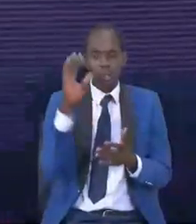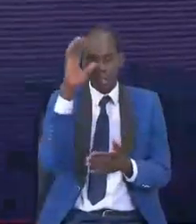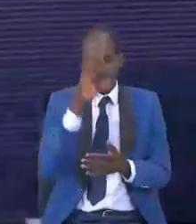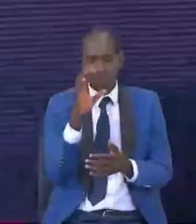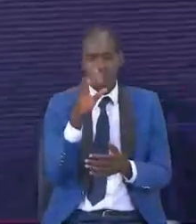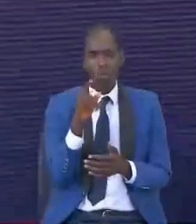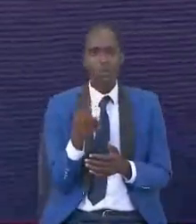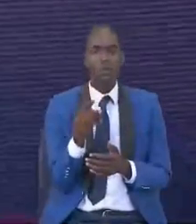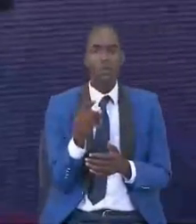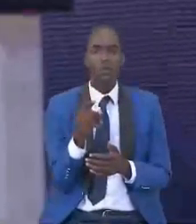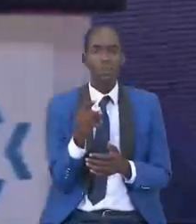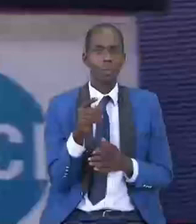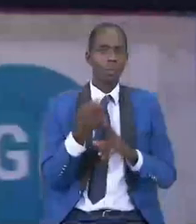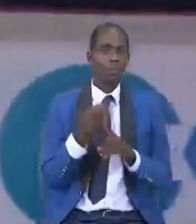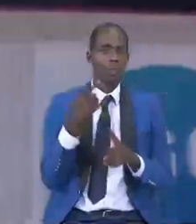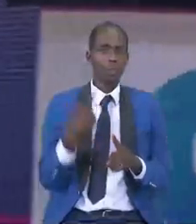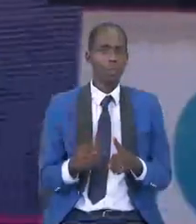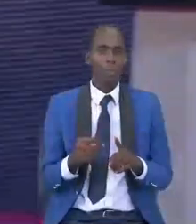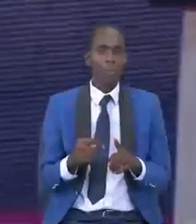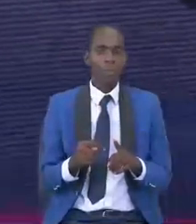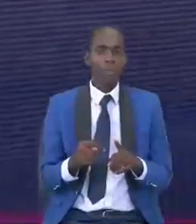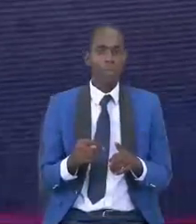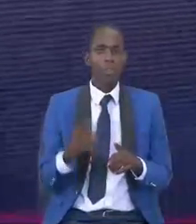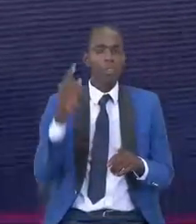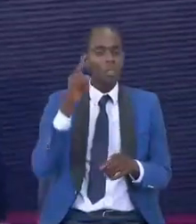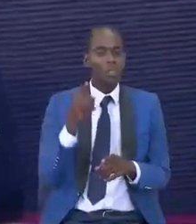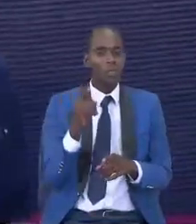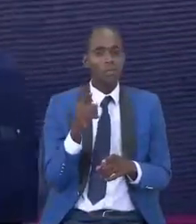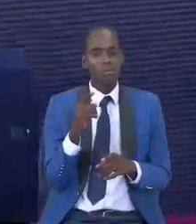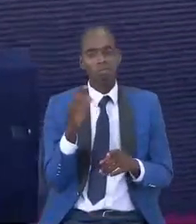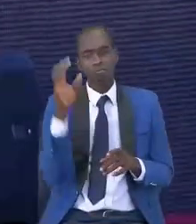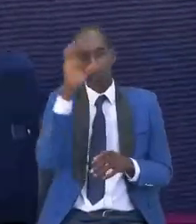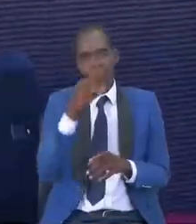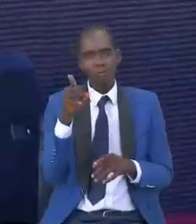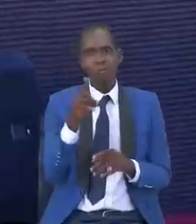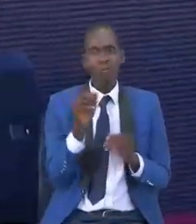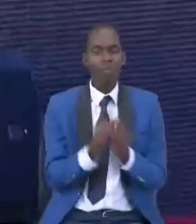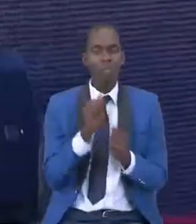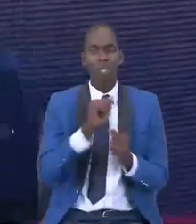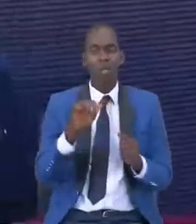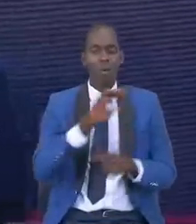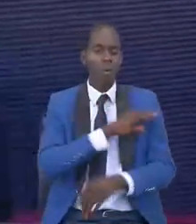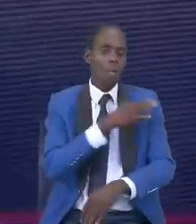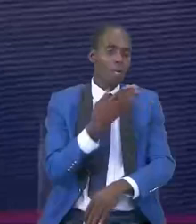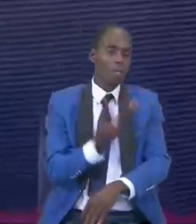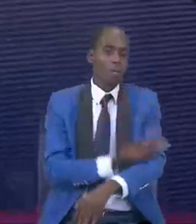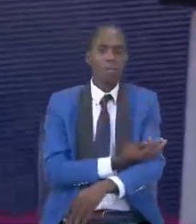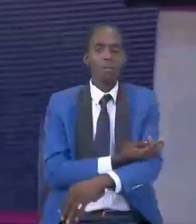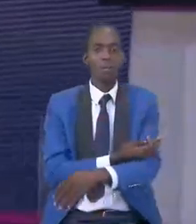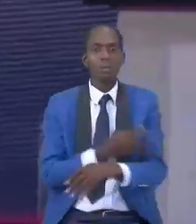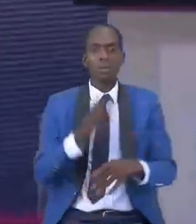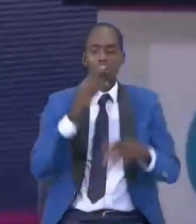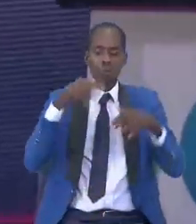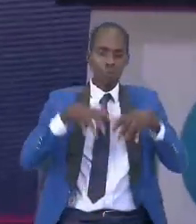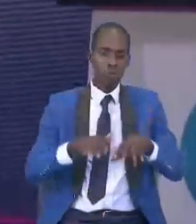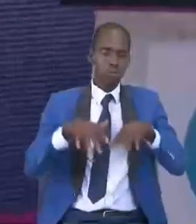Il cherche ton serviteur avec le châtiment. Il le cherche avec une grande tempête sur l'océan de sa vie. Cherche